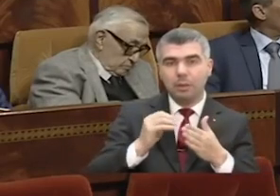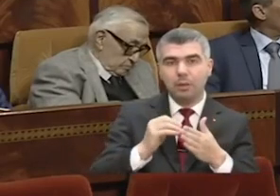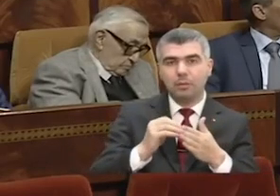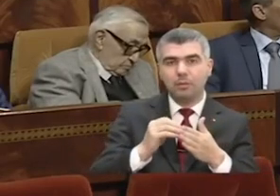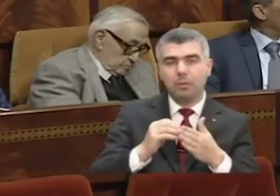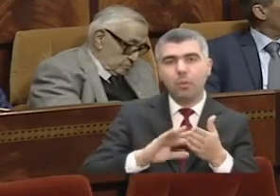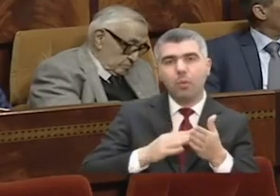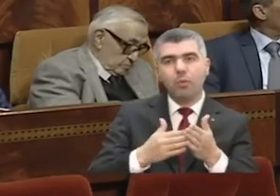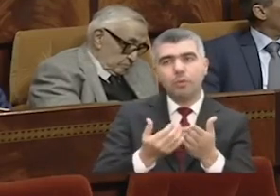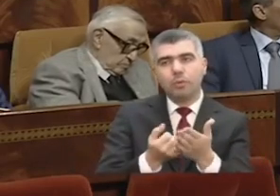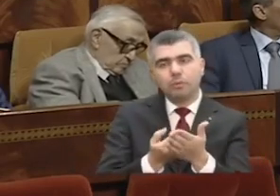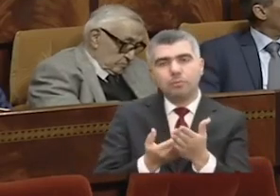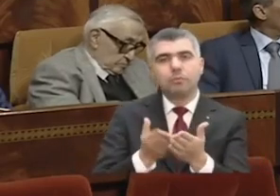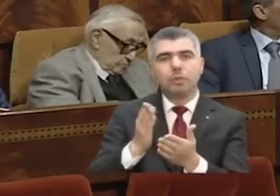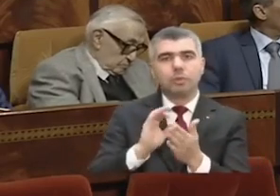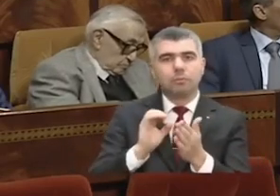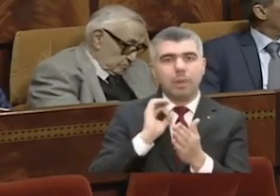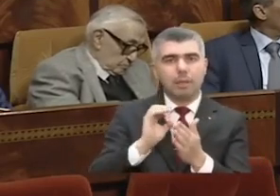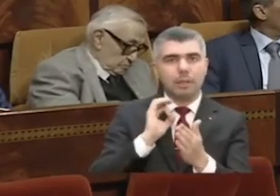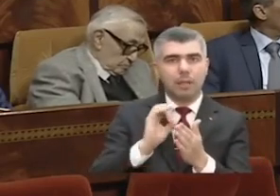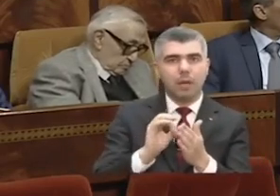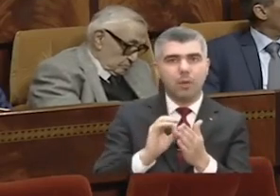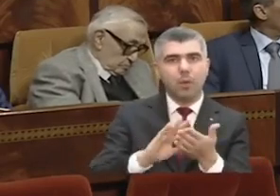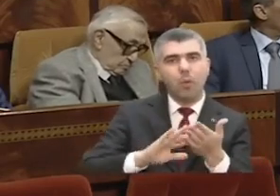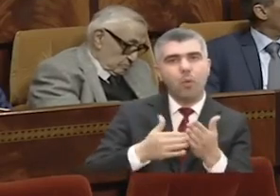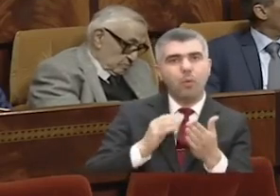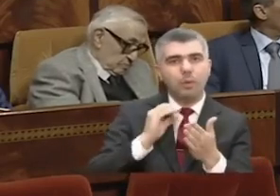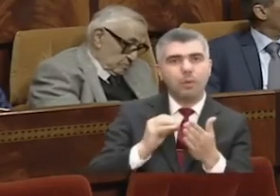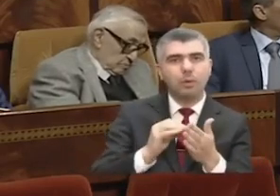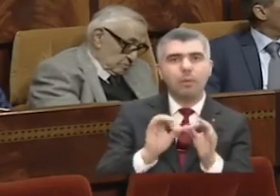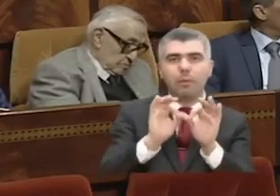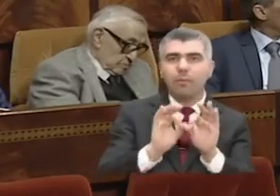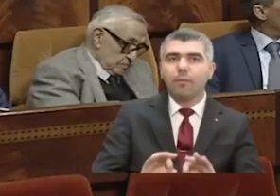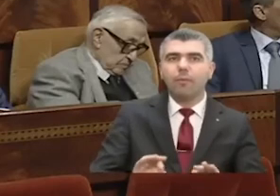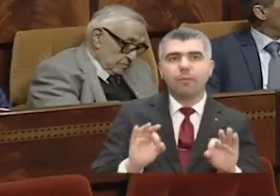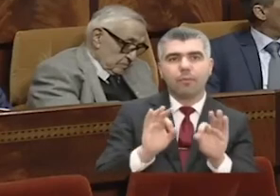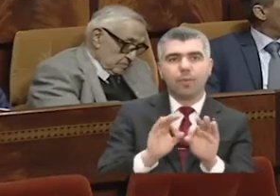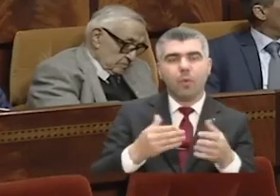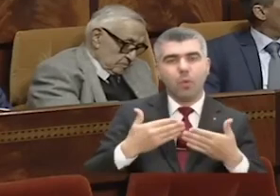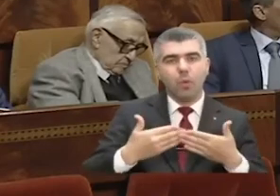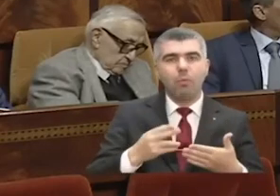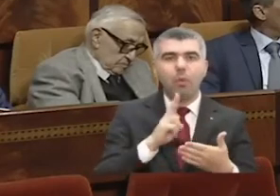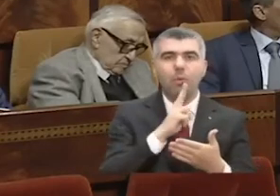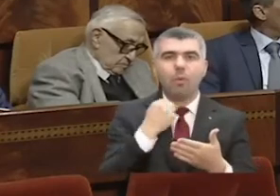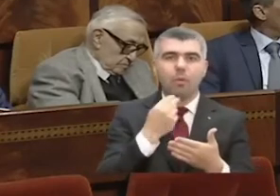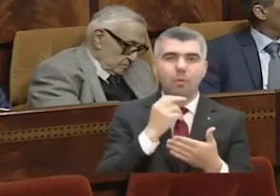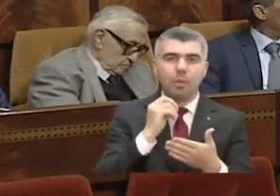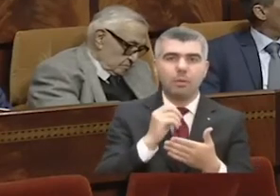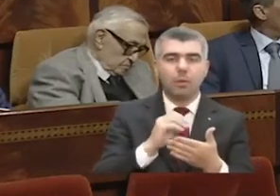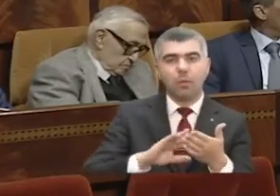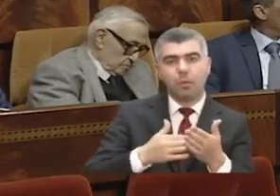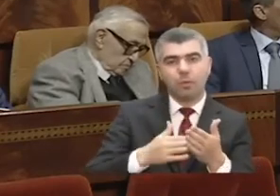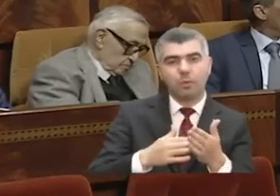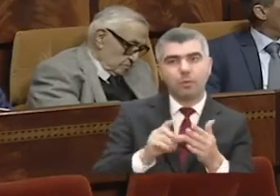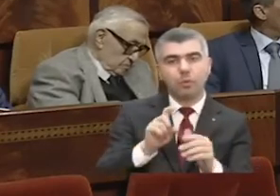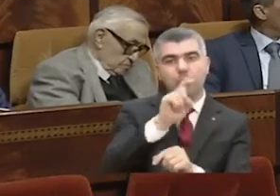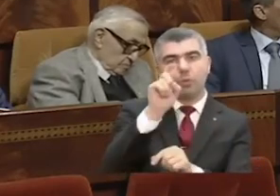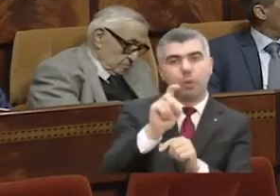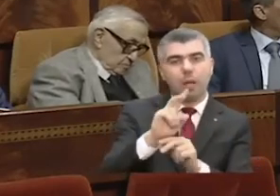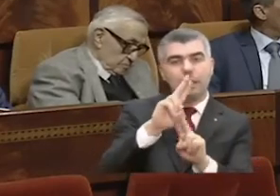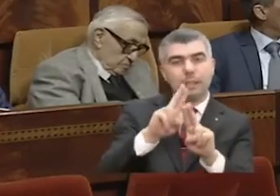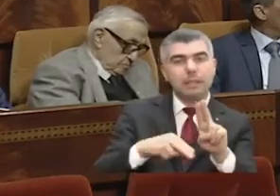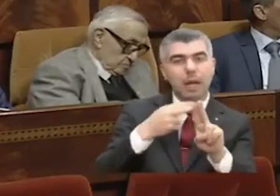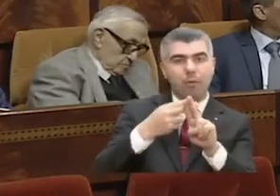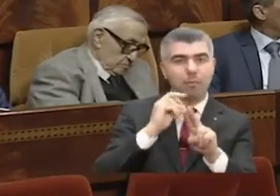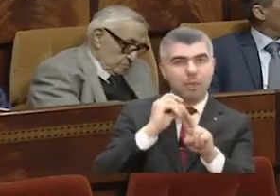الجلسة ولن نشارك في هذه المسرحية التي اليوم الحكومة اللي هي اللي غتبقى تعطينا الأسئلة اللي غادي نطرحوا عليها